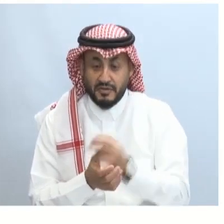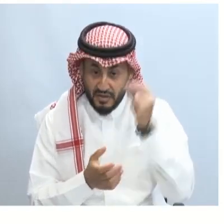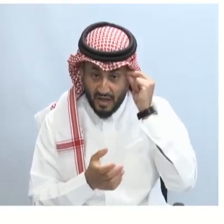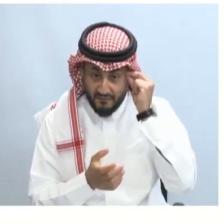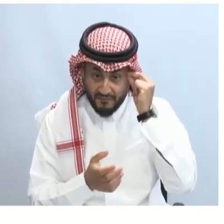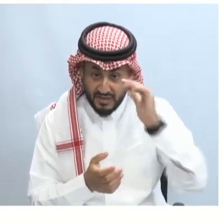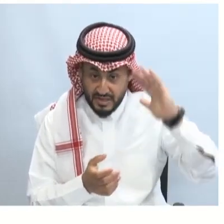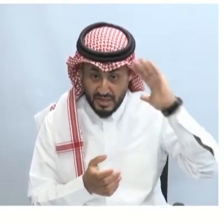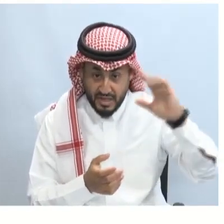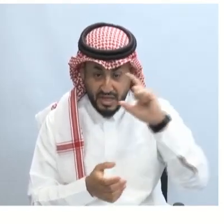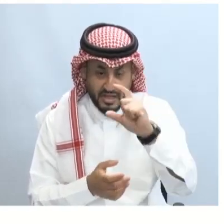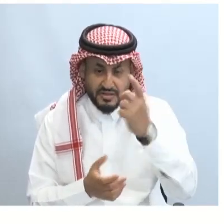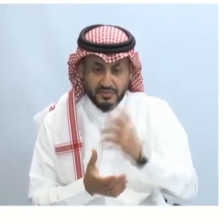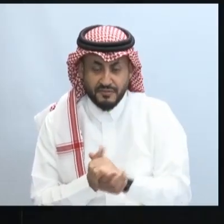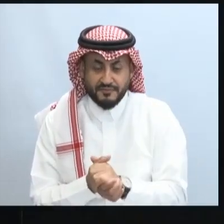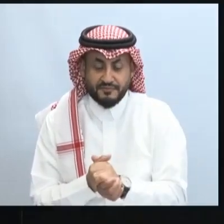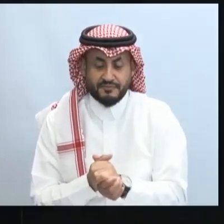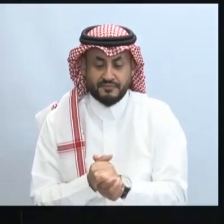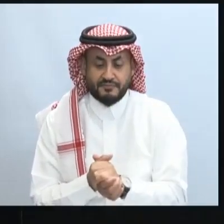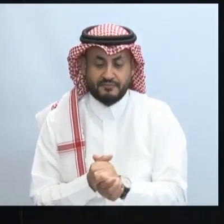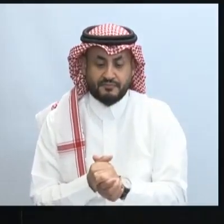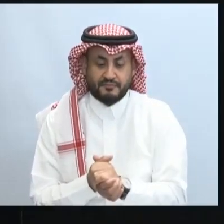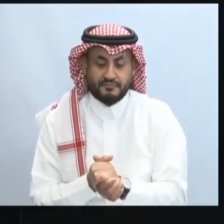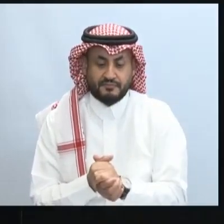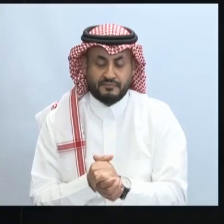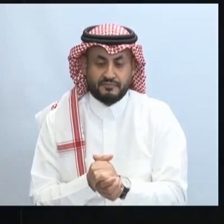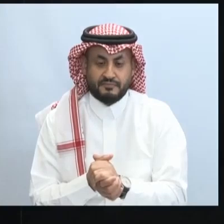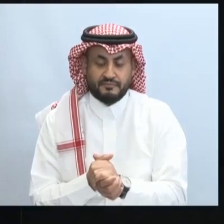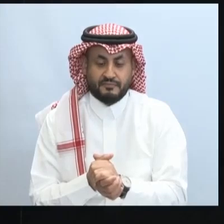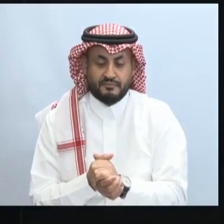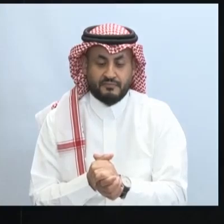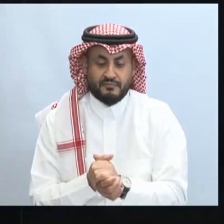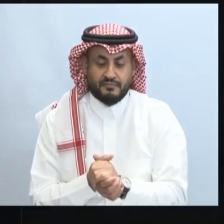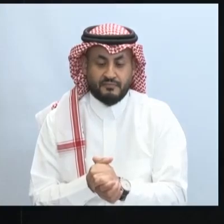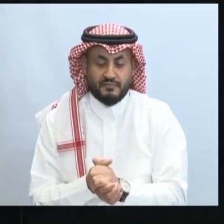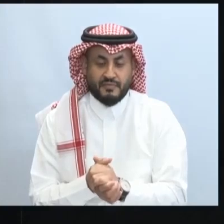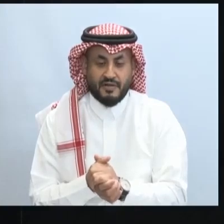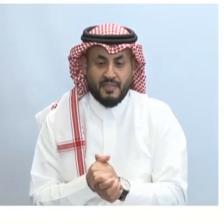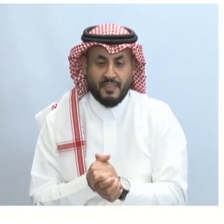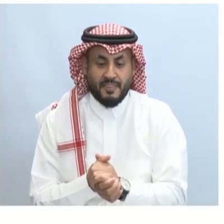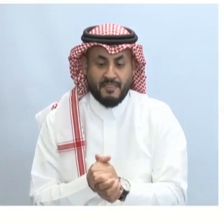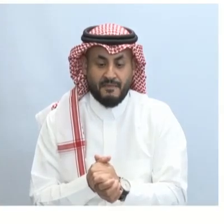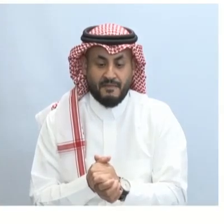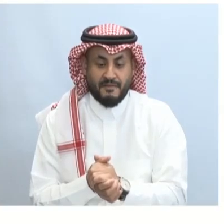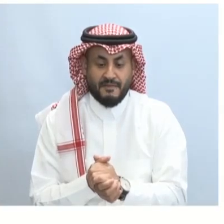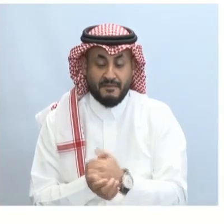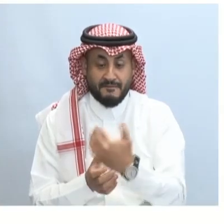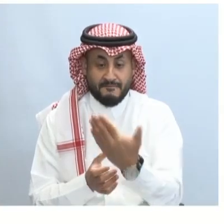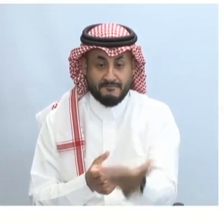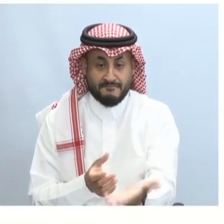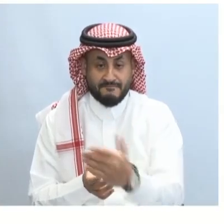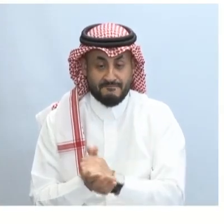تحيه الاسلام ما هي ما هي تحيه الاسلام احسنتم بارك الله فيكم اذا